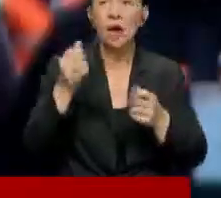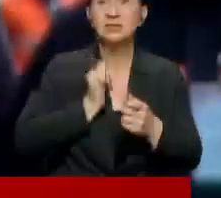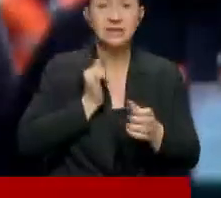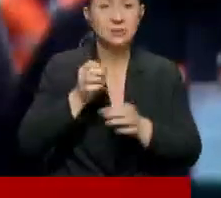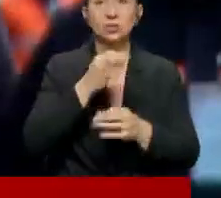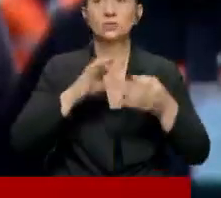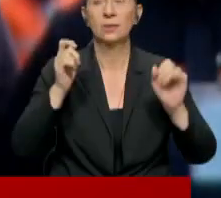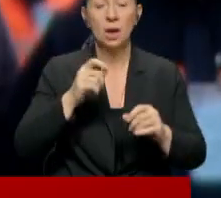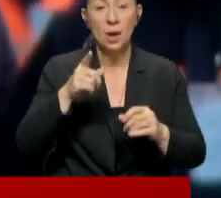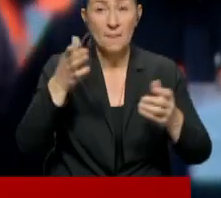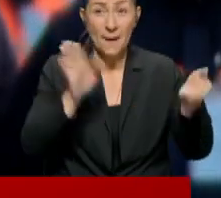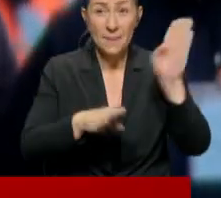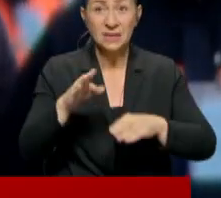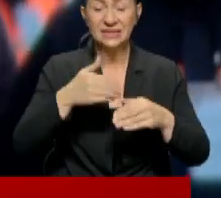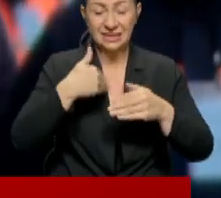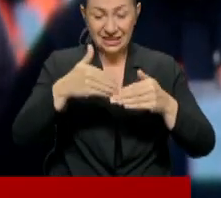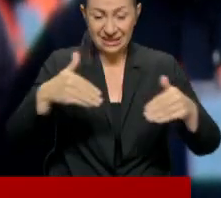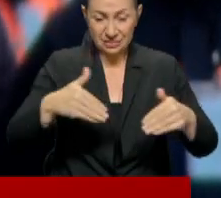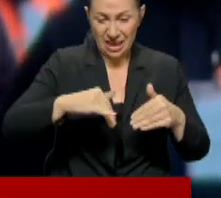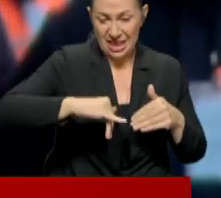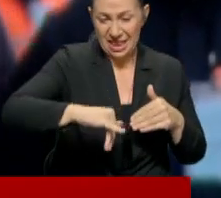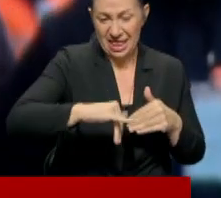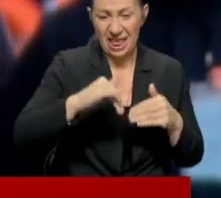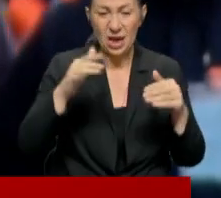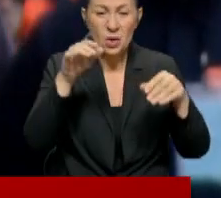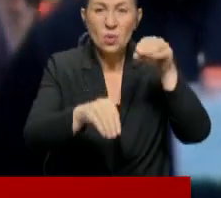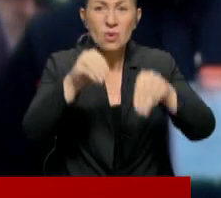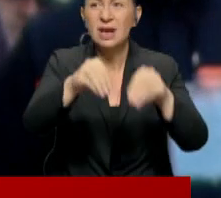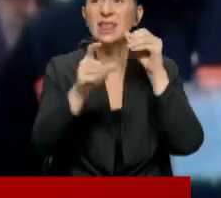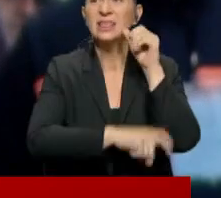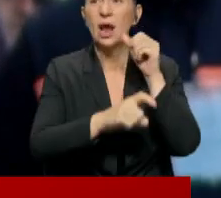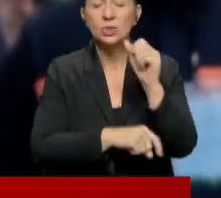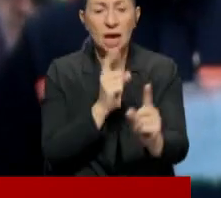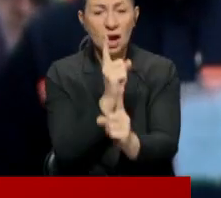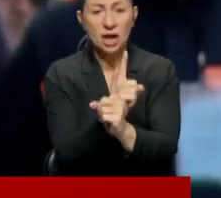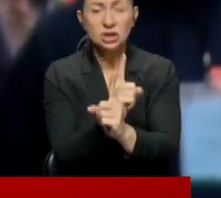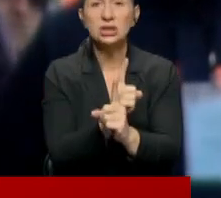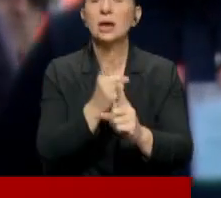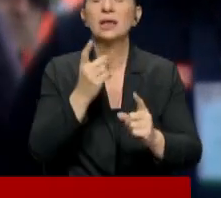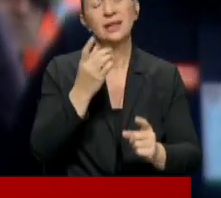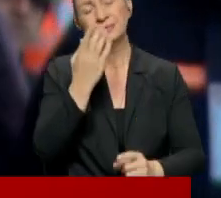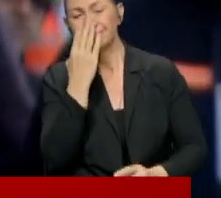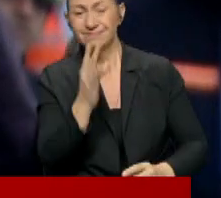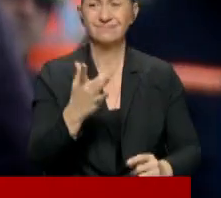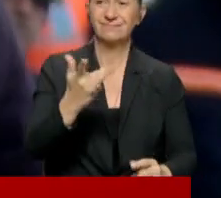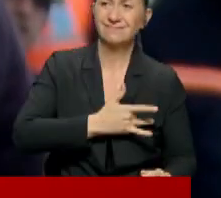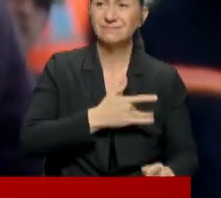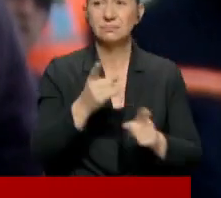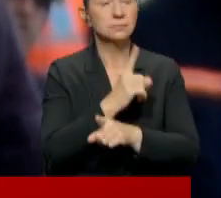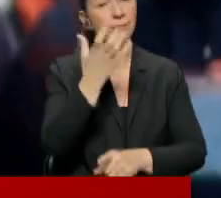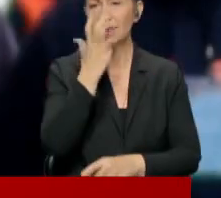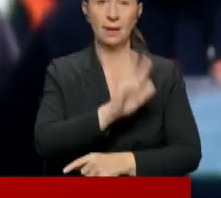ortalığı yıkanlar sınırımızın hemen dibinde yuvalanan teröristlere karşı müsamaha göstermemizi